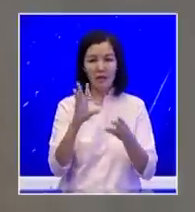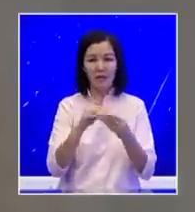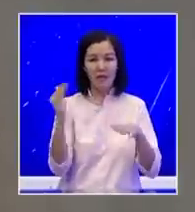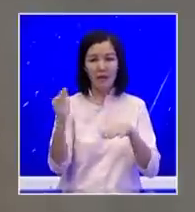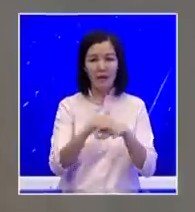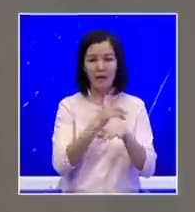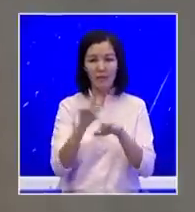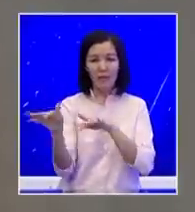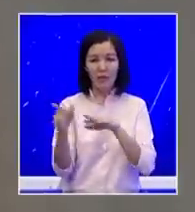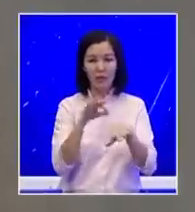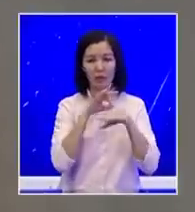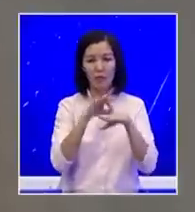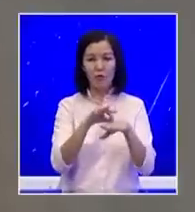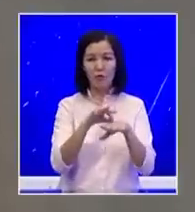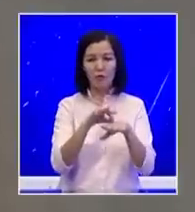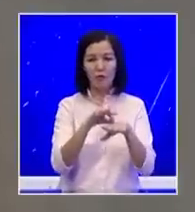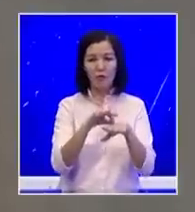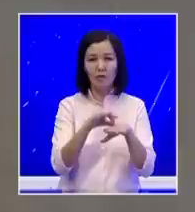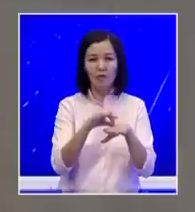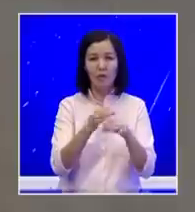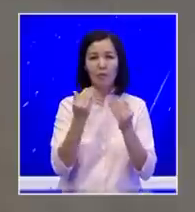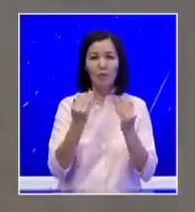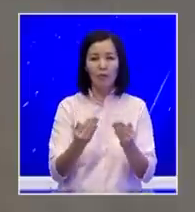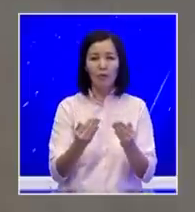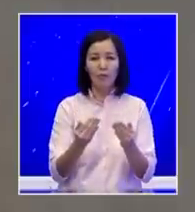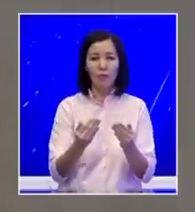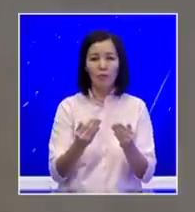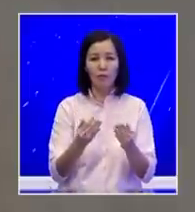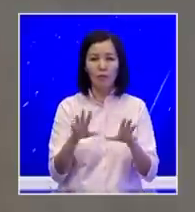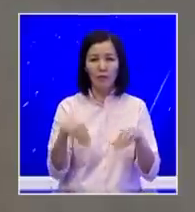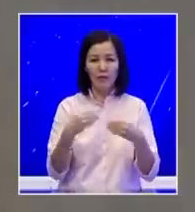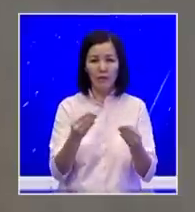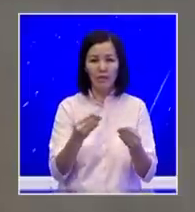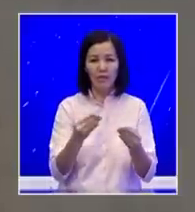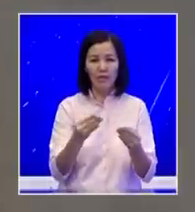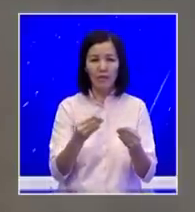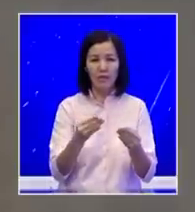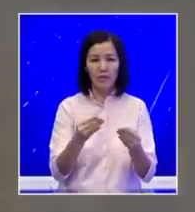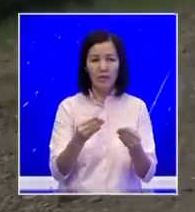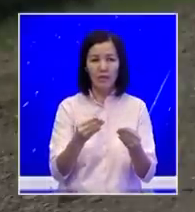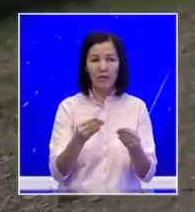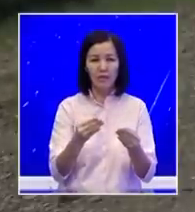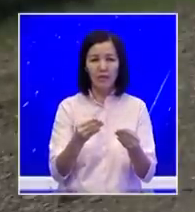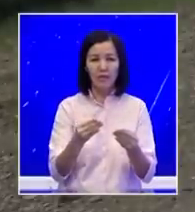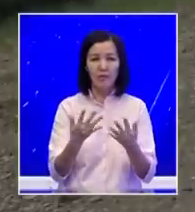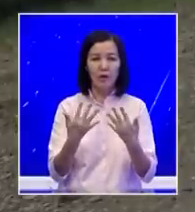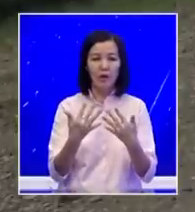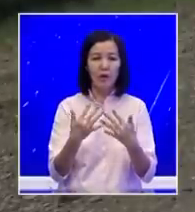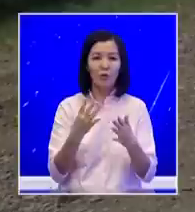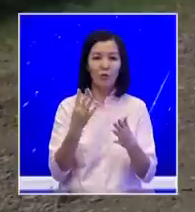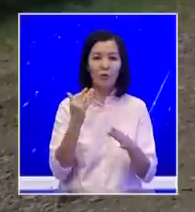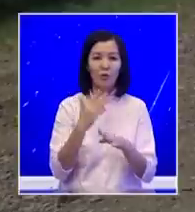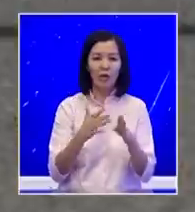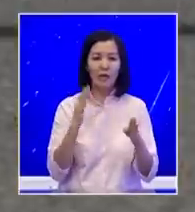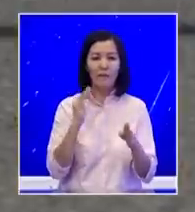дейін бергендеріміз жай көмек болатын, қайырымдық көмек. Ал мынау бүгінгі ауылшардың көмегі болып тұр. 4,5 мыңға жуық